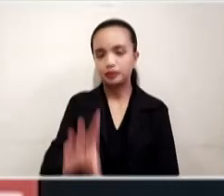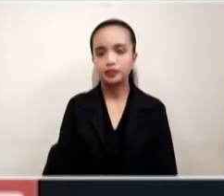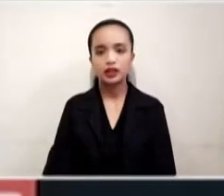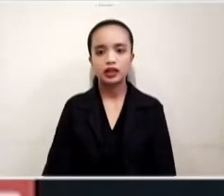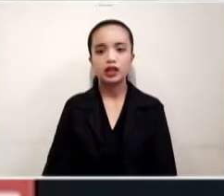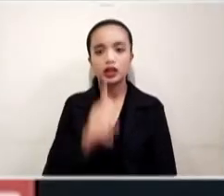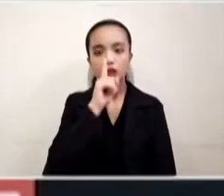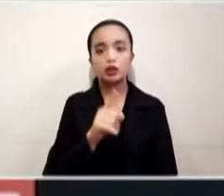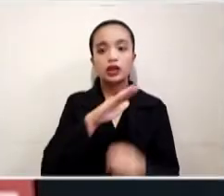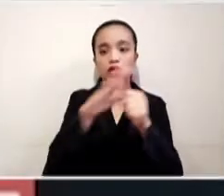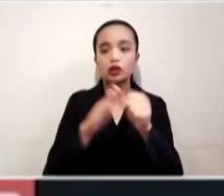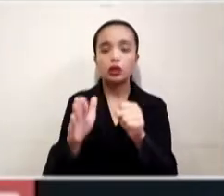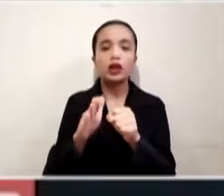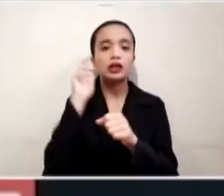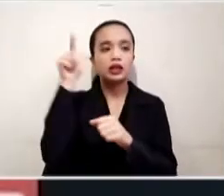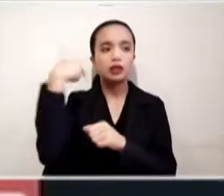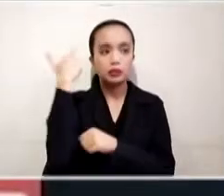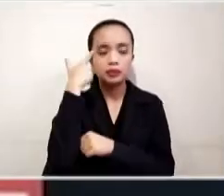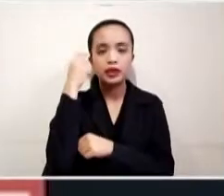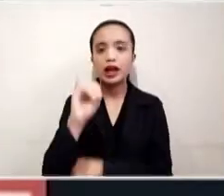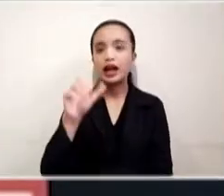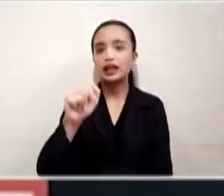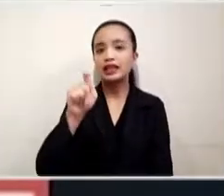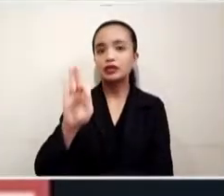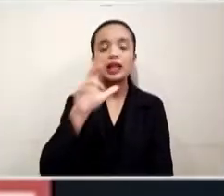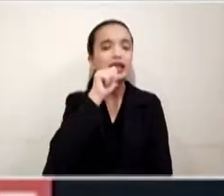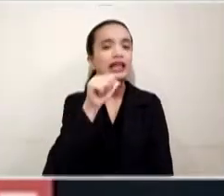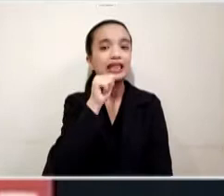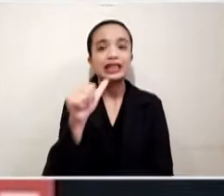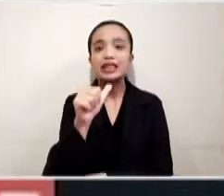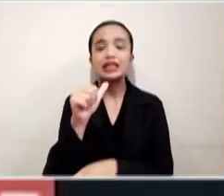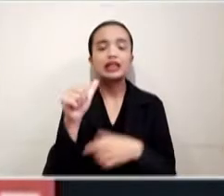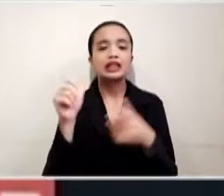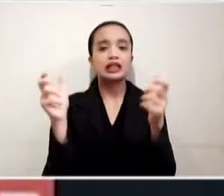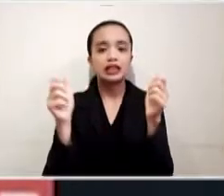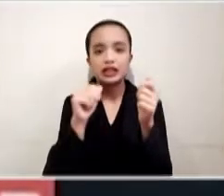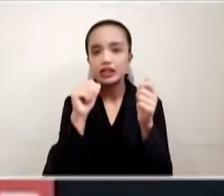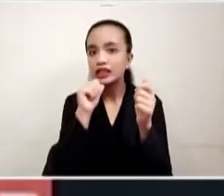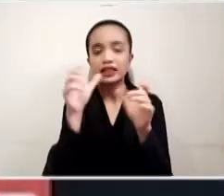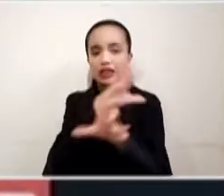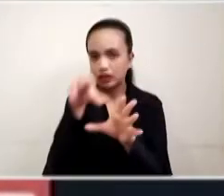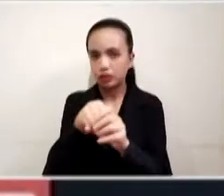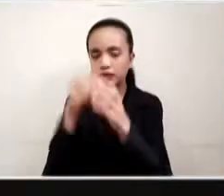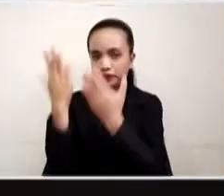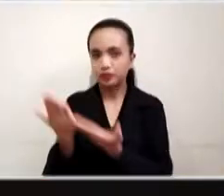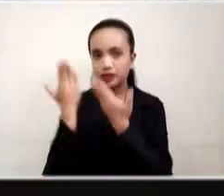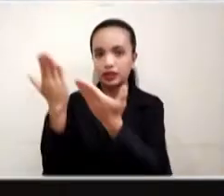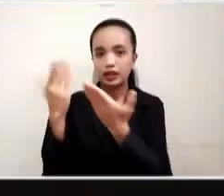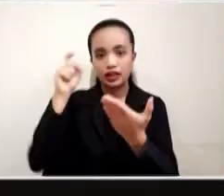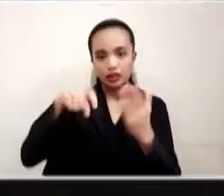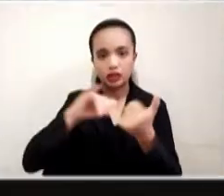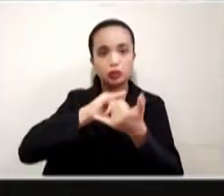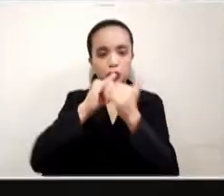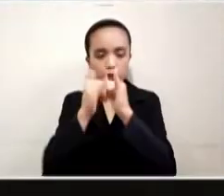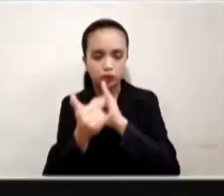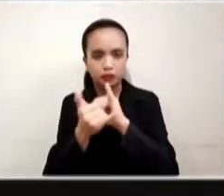at ang IATF at hindi po kasama sa rekomendasyon at kinukonsidera ang mas maluwag na MGCQ. Iti press briefing